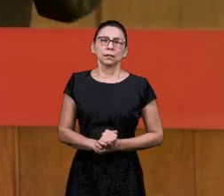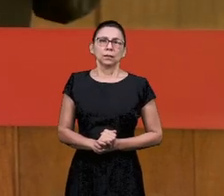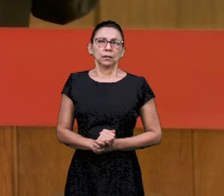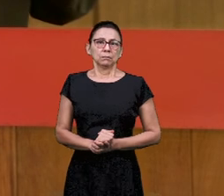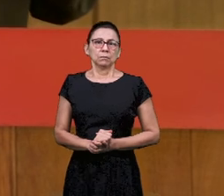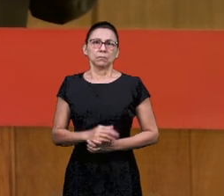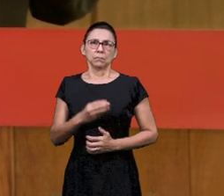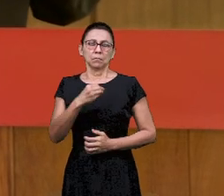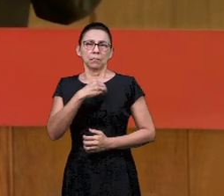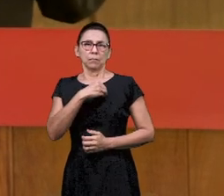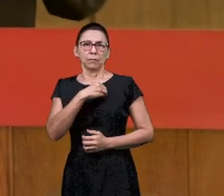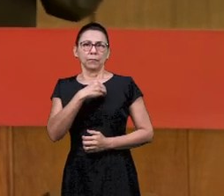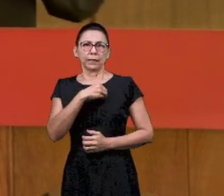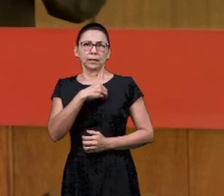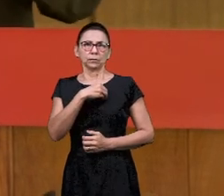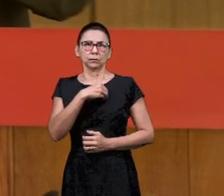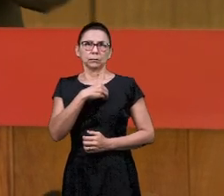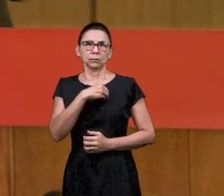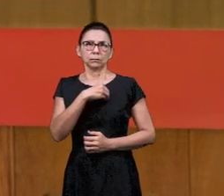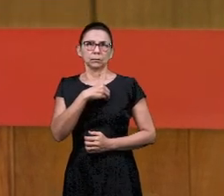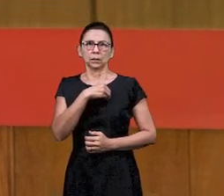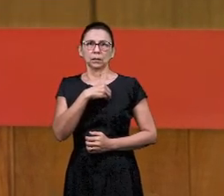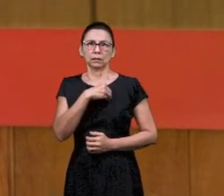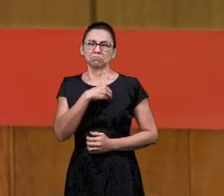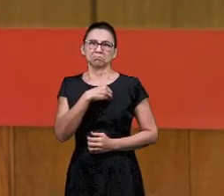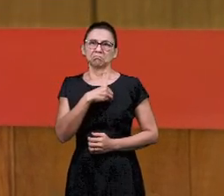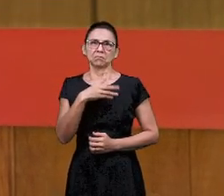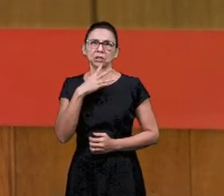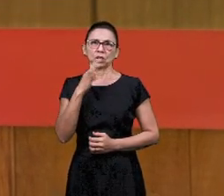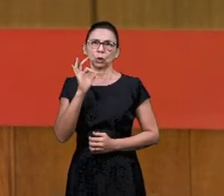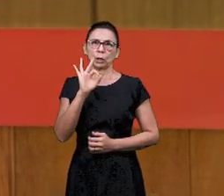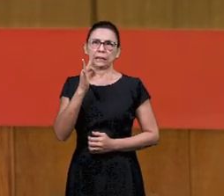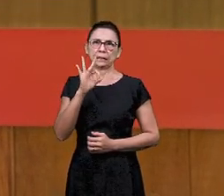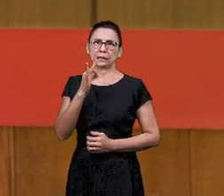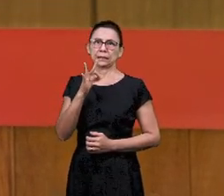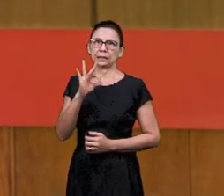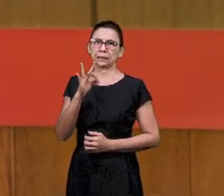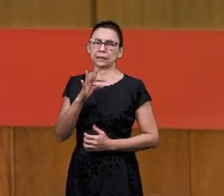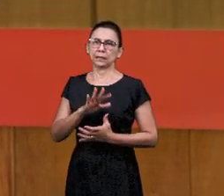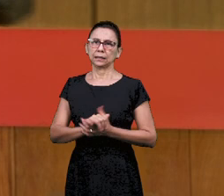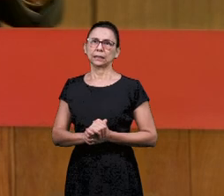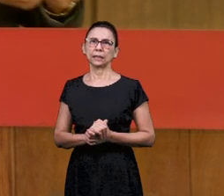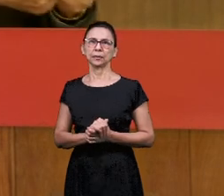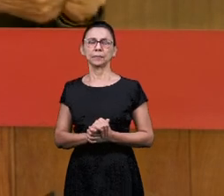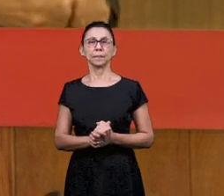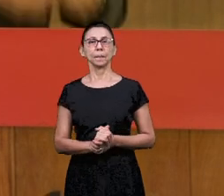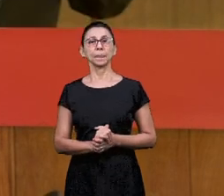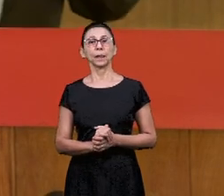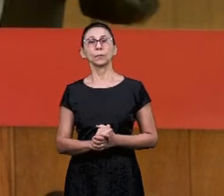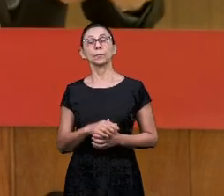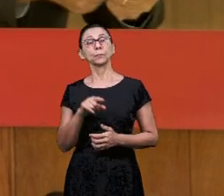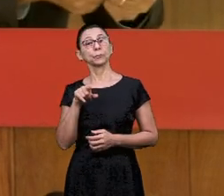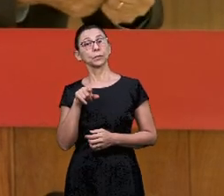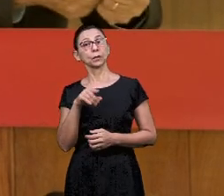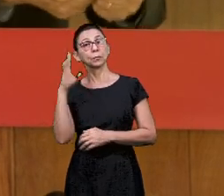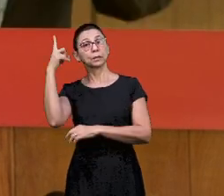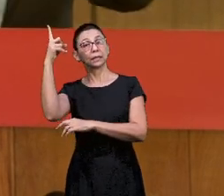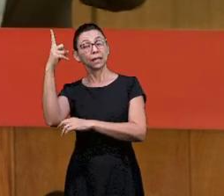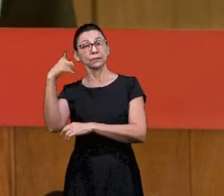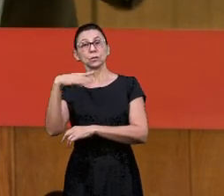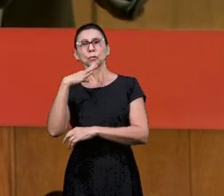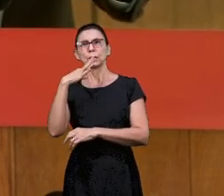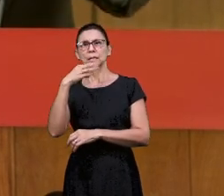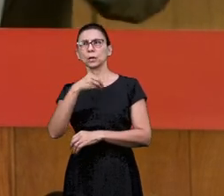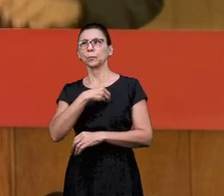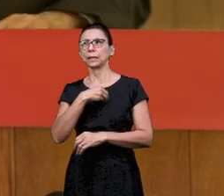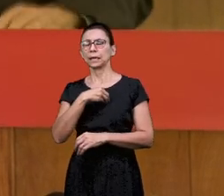exactement à ce temps-là, parce qu'il n'avait pas une opération directe du Saint-Esprit. Il a connu le péché quand le prophète